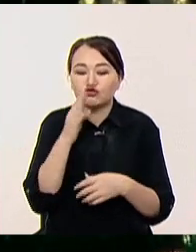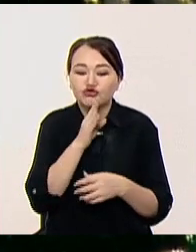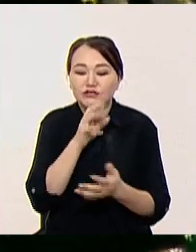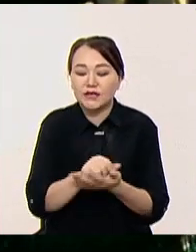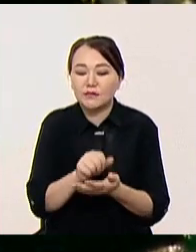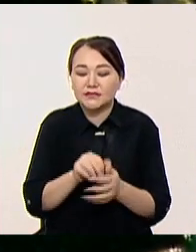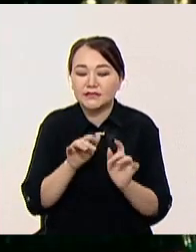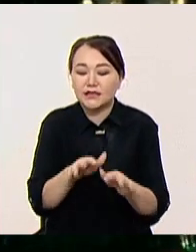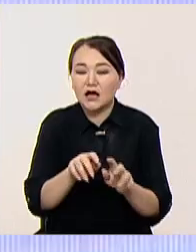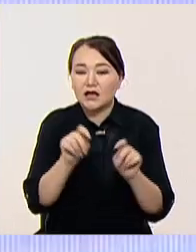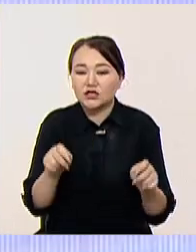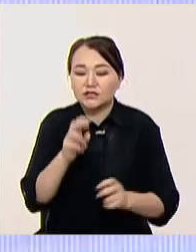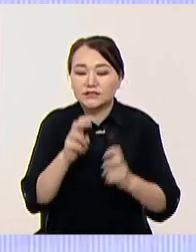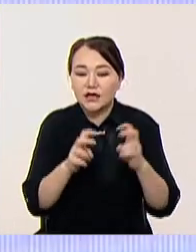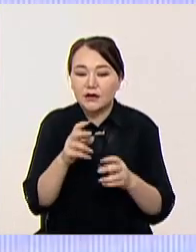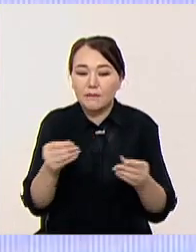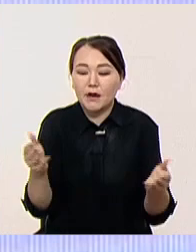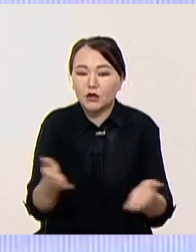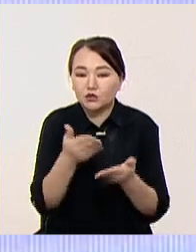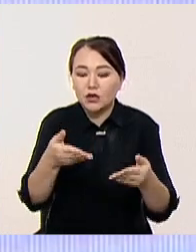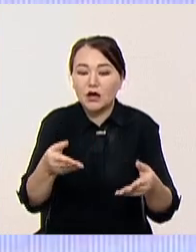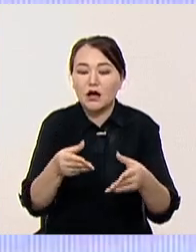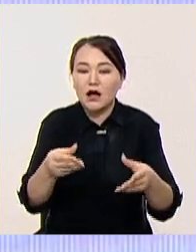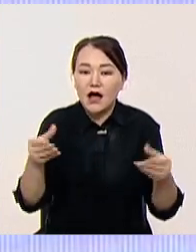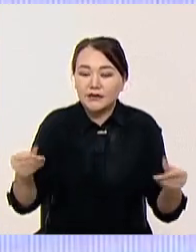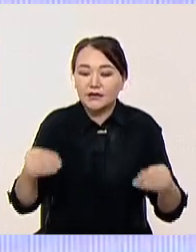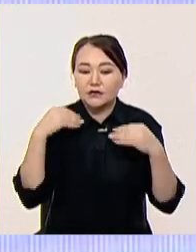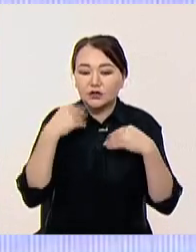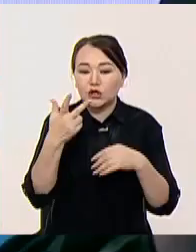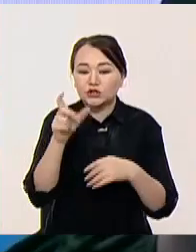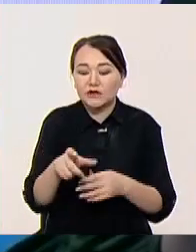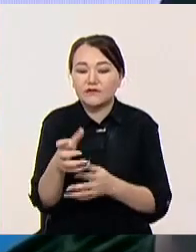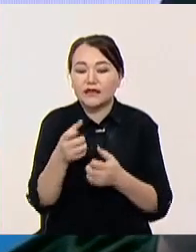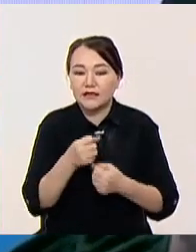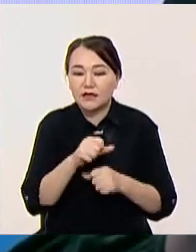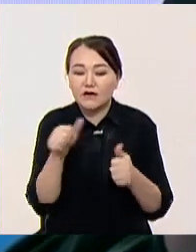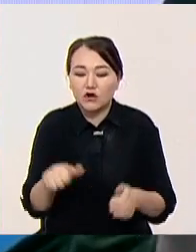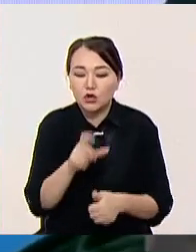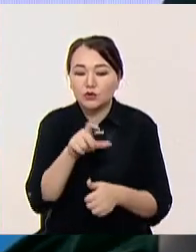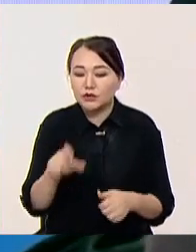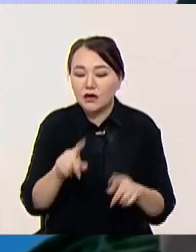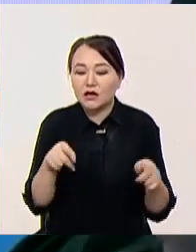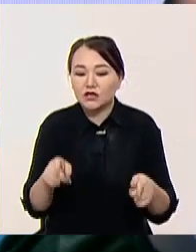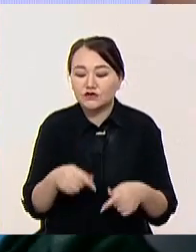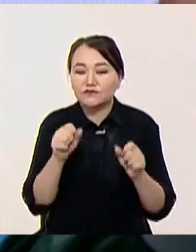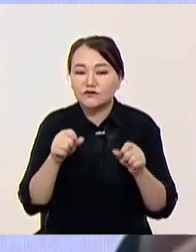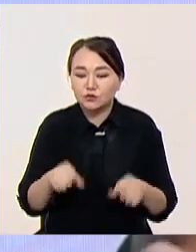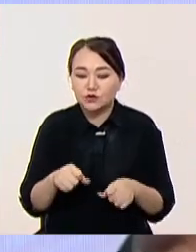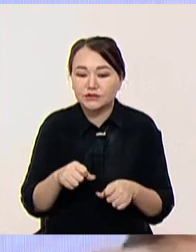делом. Открыла цех по пошиву подушек и одеял. Наняла на работу 3 человек. Работники – люди с ограниченными